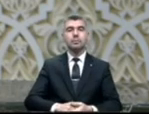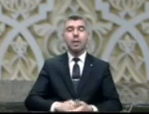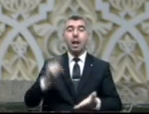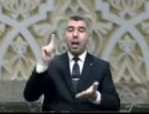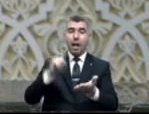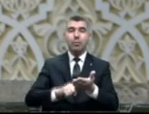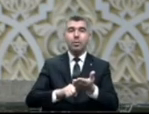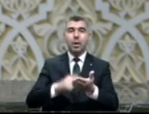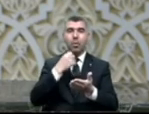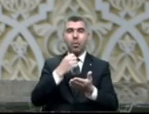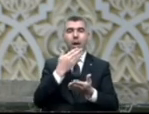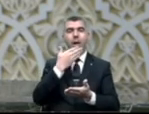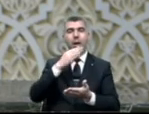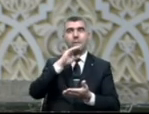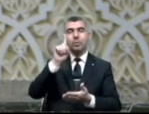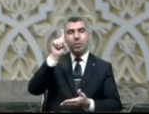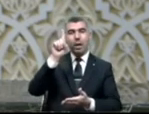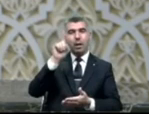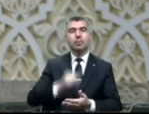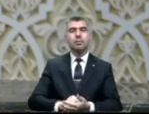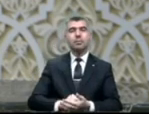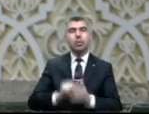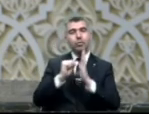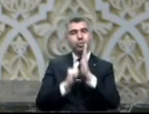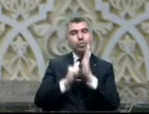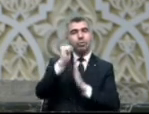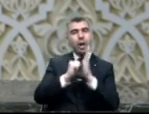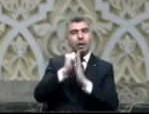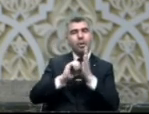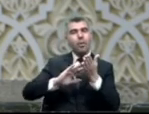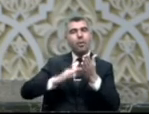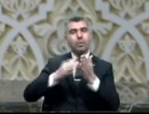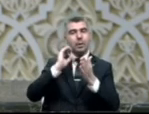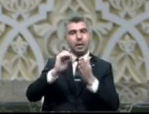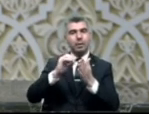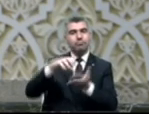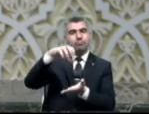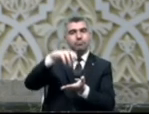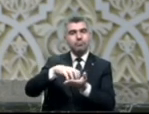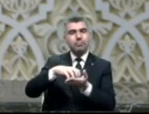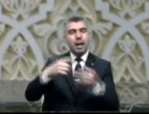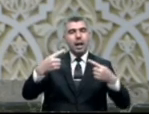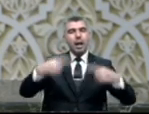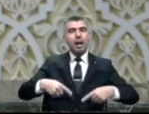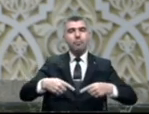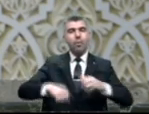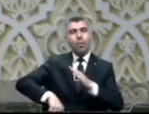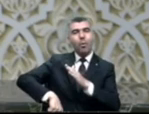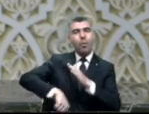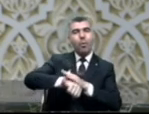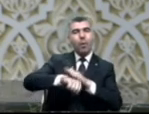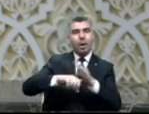لابد أن نحمد الله وأن نثني عليه أن نصرنا وثبت أقدامنا فوق أرضية ملاعب قطر،